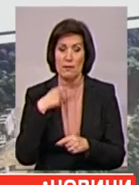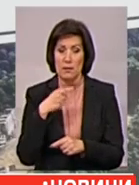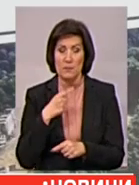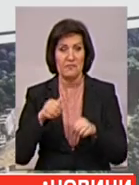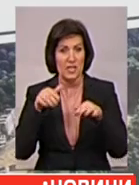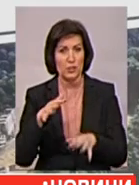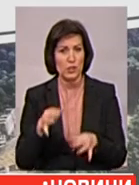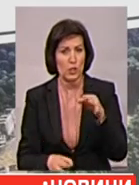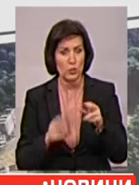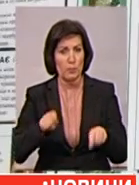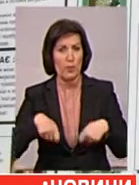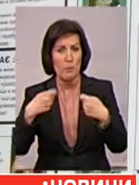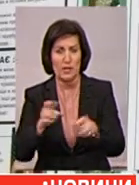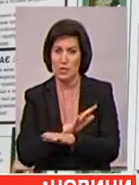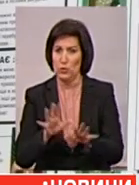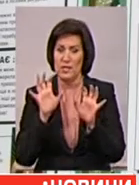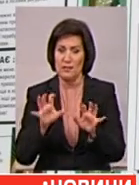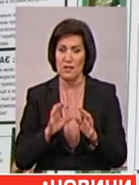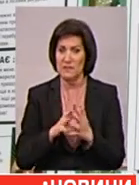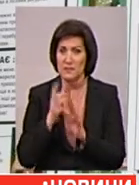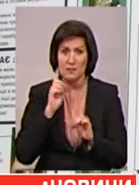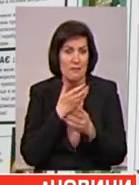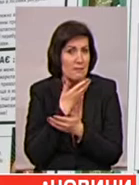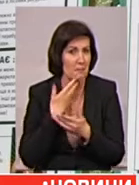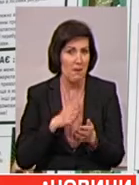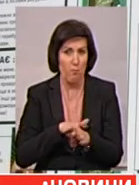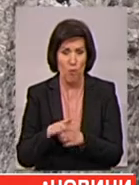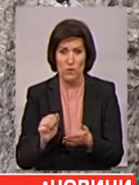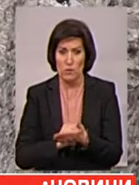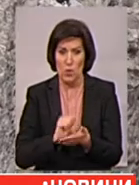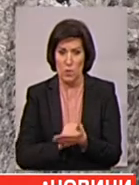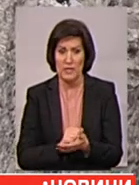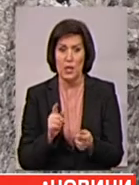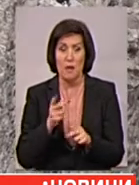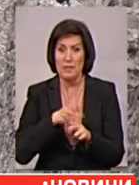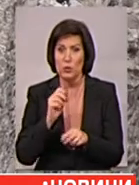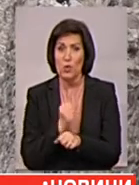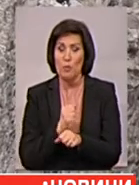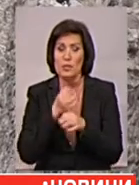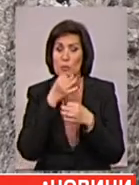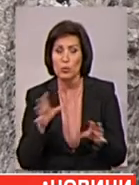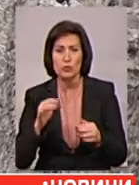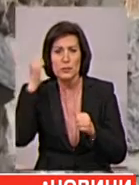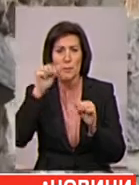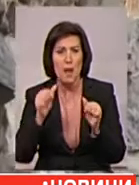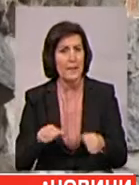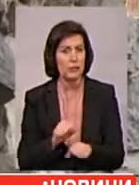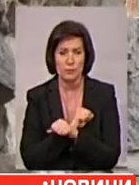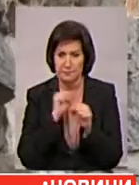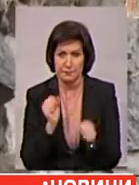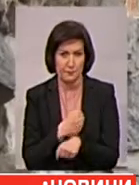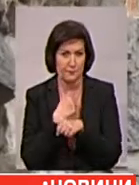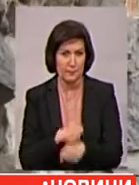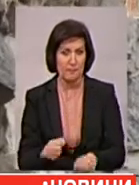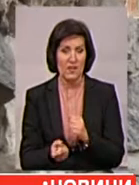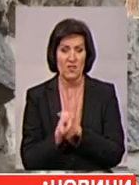твердять, рішення суду про передачу незаконне. У сільській раді нема повного пакету документів, а без нього робити будь-що з пам'яткою неможливо. Тим паче,